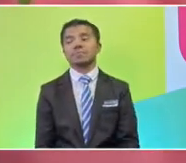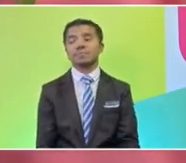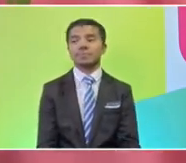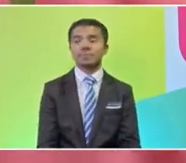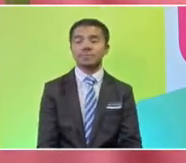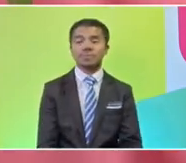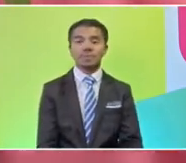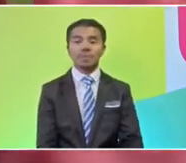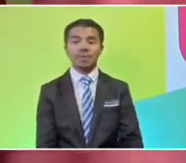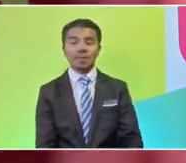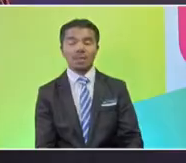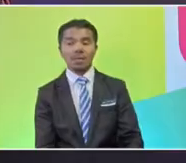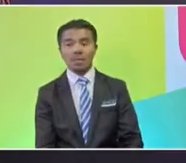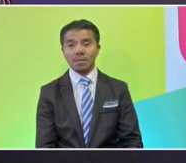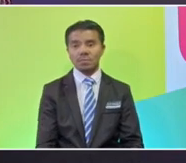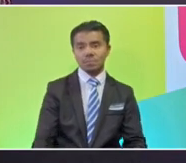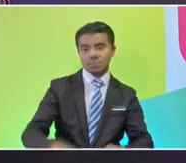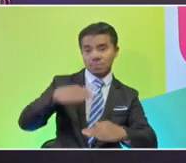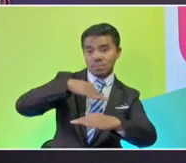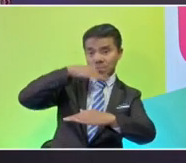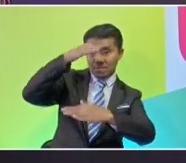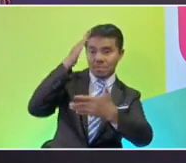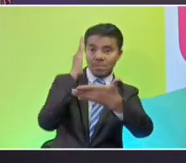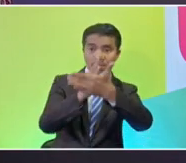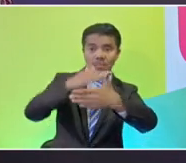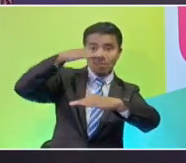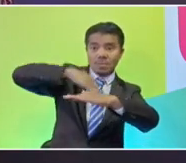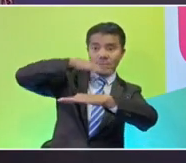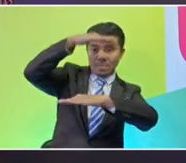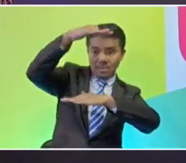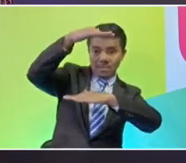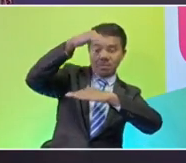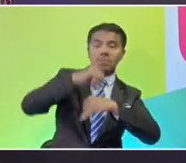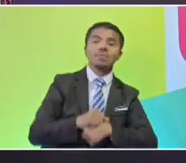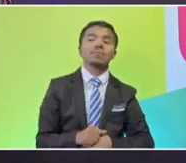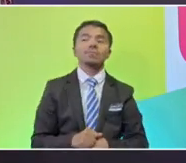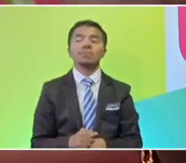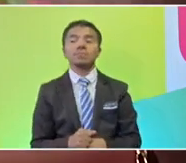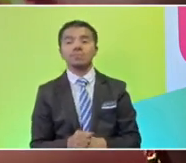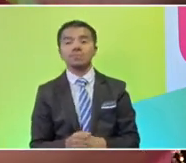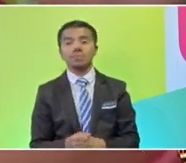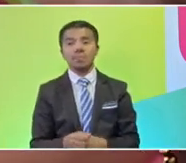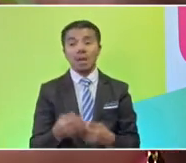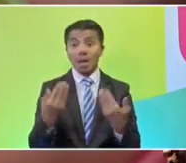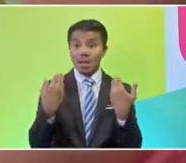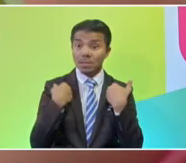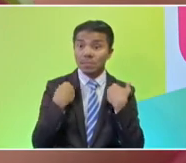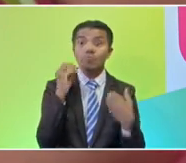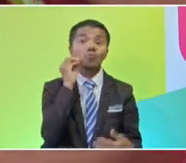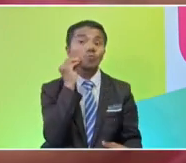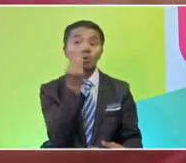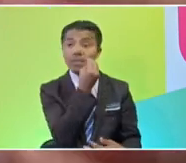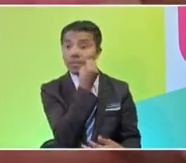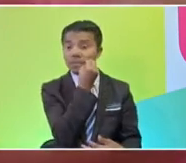kita dilihat bagian atas kali ini atas nih ini adalah bunga Oh itu bunga